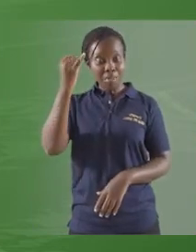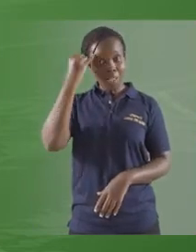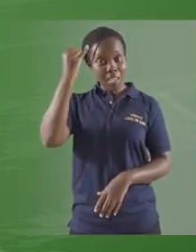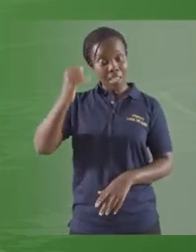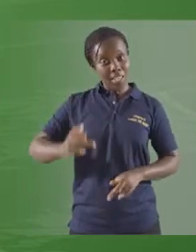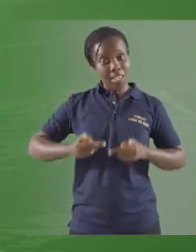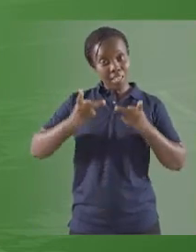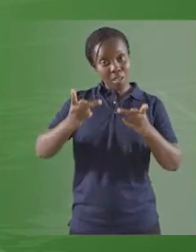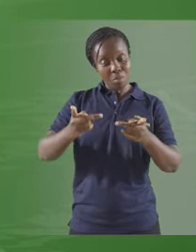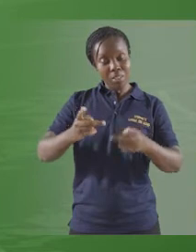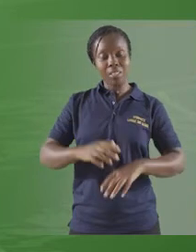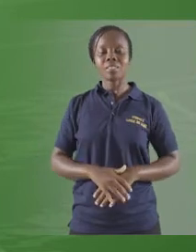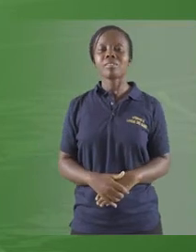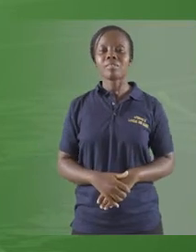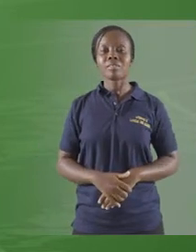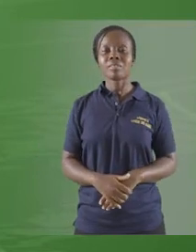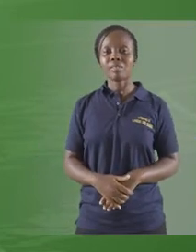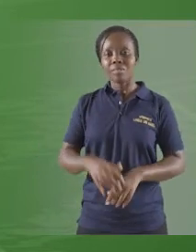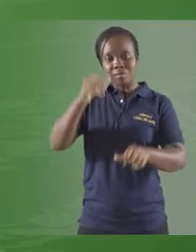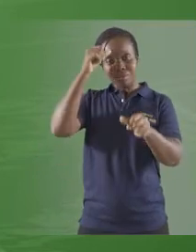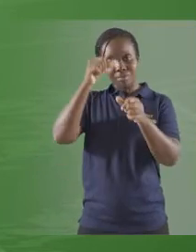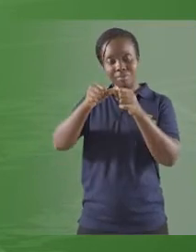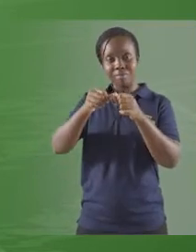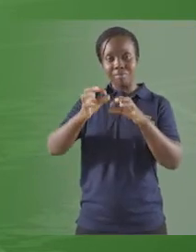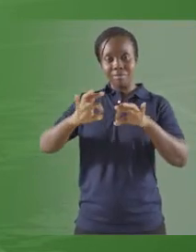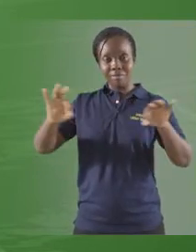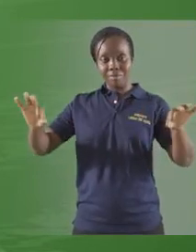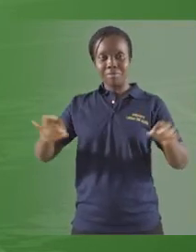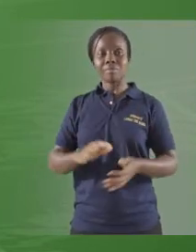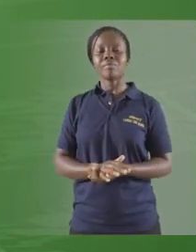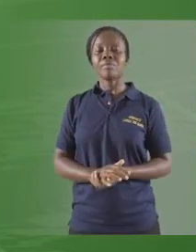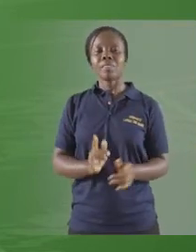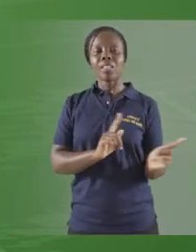de question en grand 1, que nous rappelons la transmission d'un